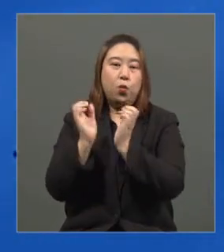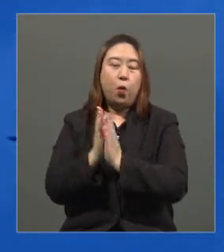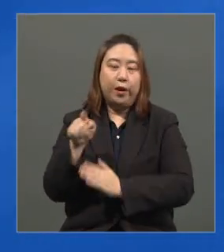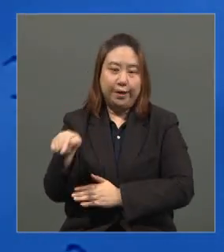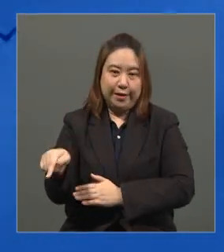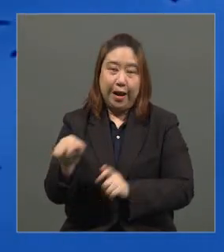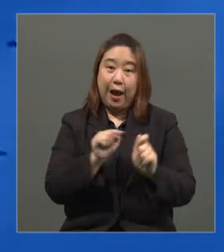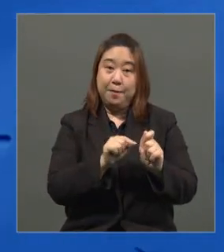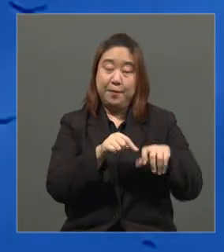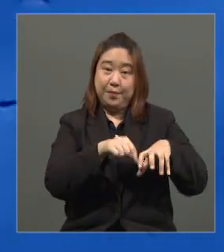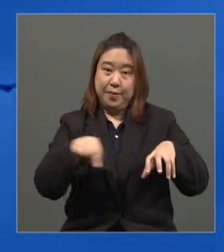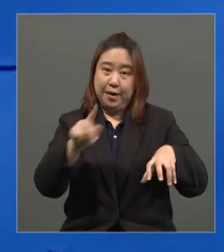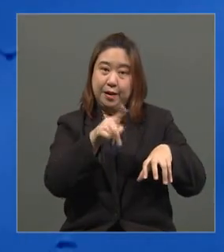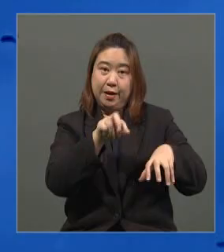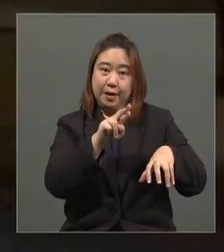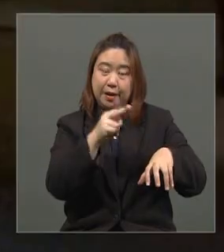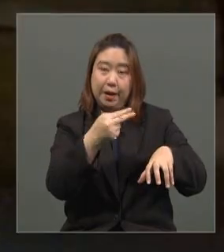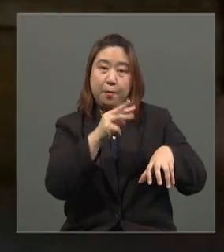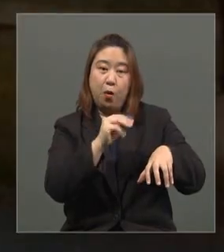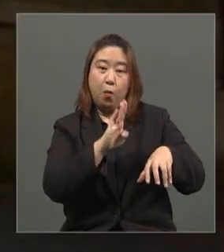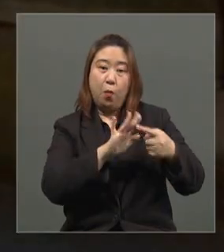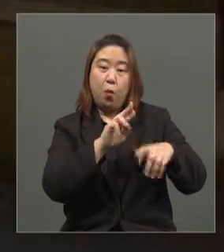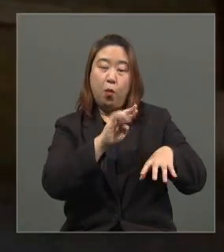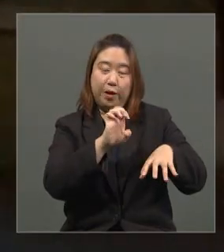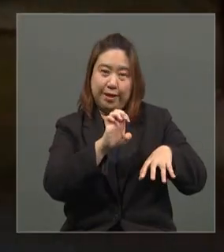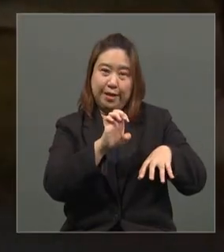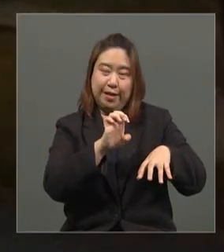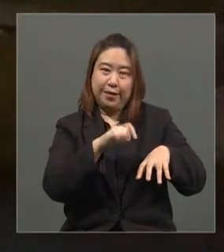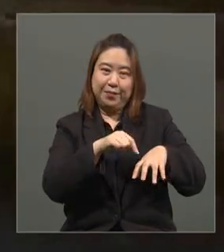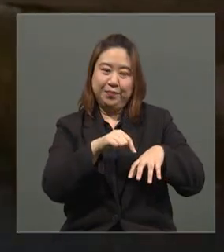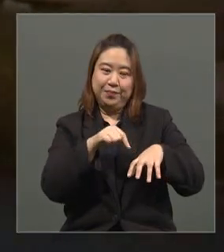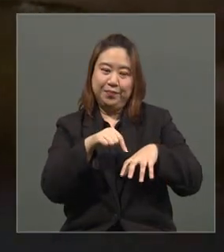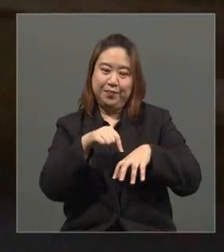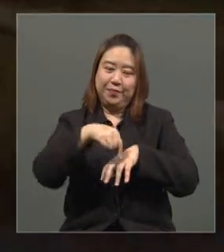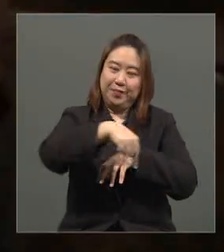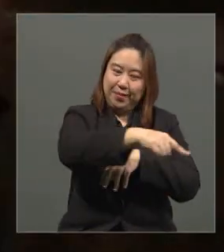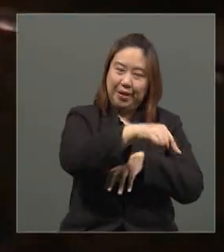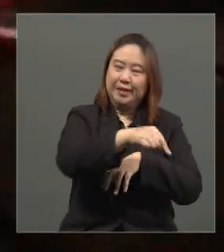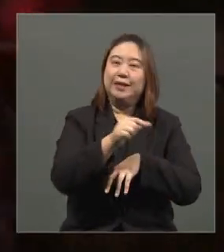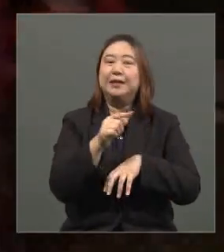ที่ว่าการอำเภอพรหมบุรีไปทางทิศตะวันตกประมาณ4 กิโลเมตรติดถนนสายเอเชียค่ะ